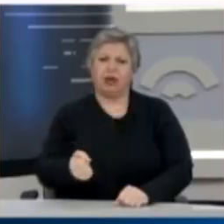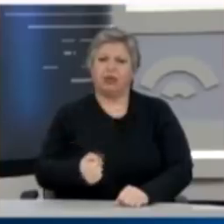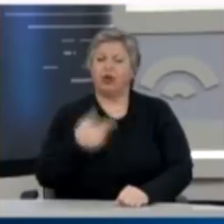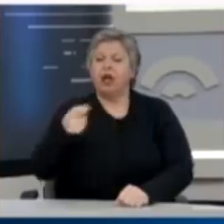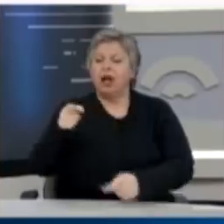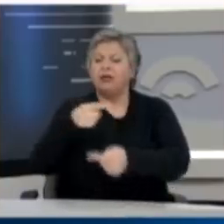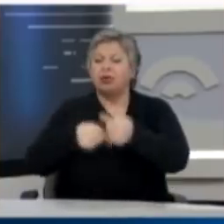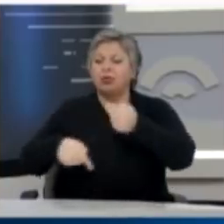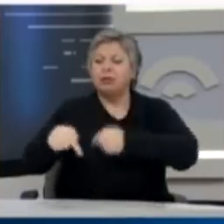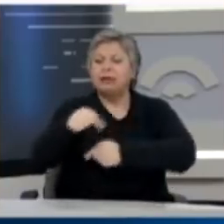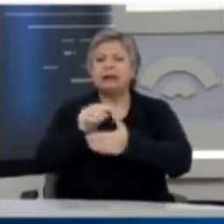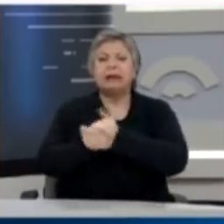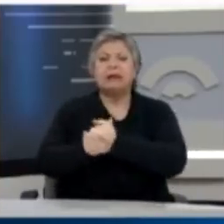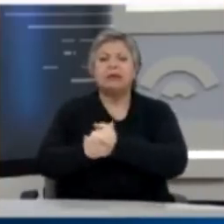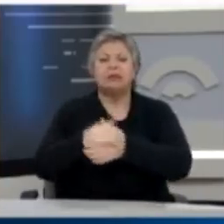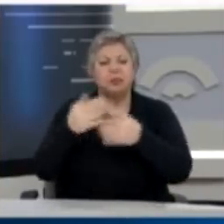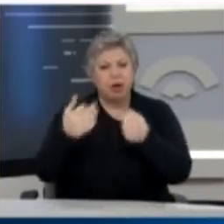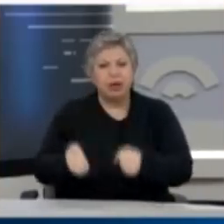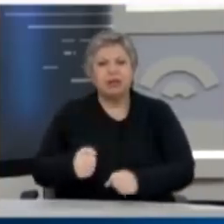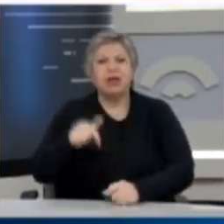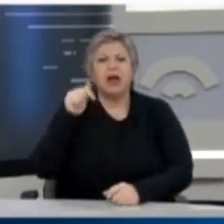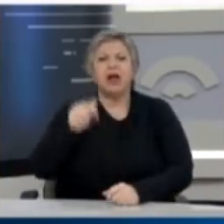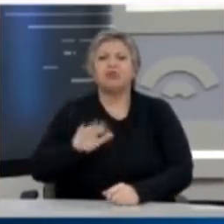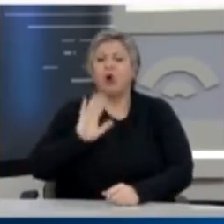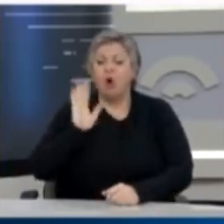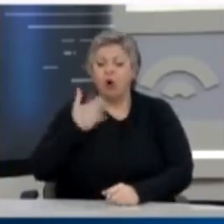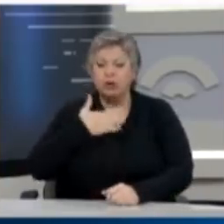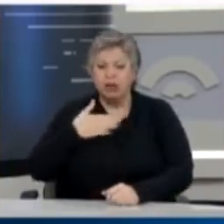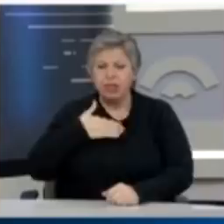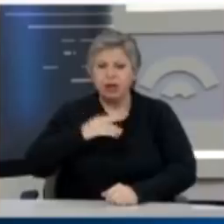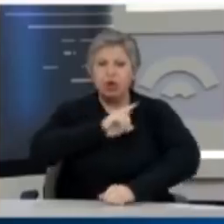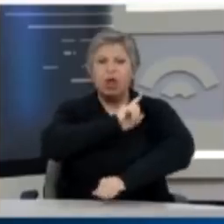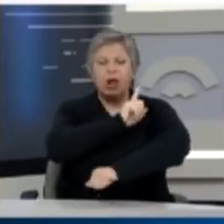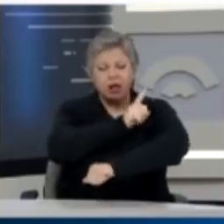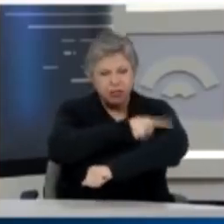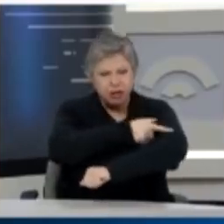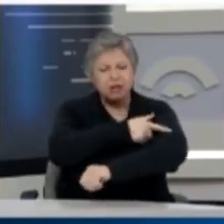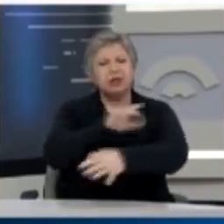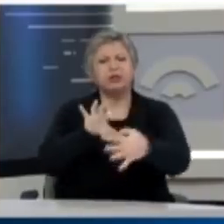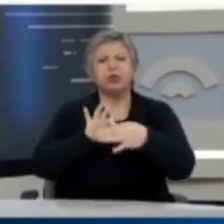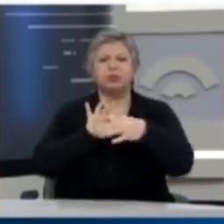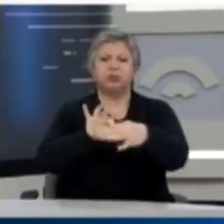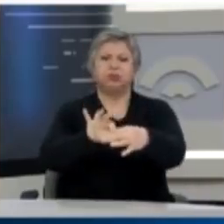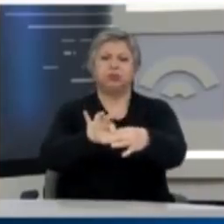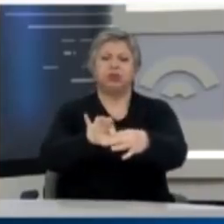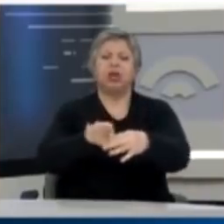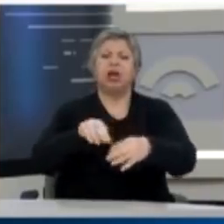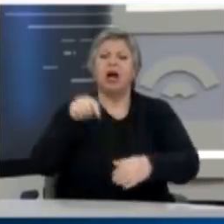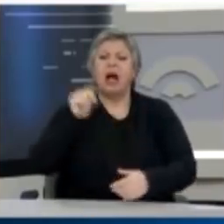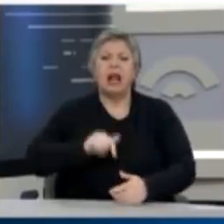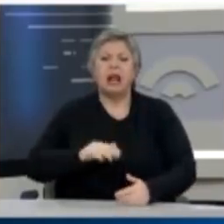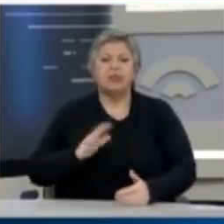συμμαχίες, προωθεί τους στόχους και τις επιδιώξεις της, που είναι σε ευθεία αντίθεση με